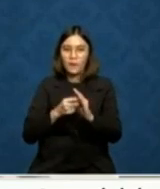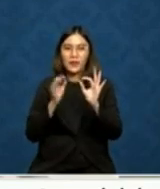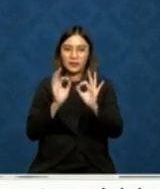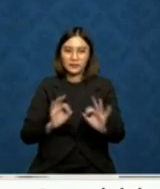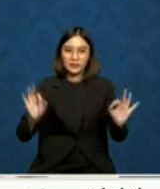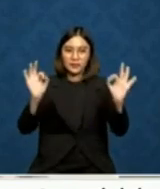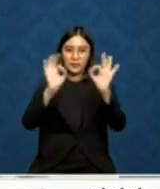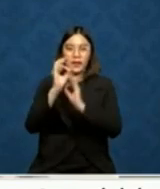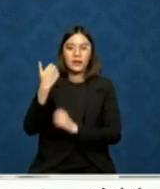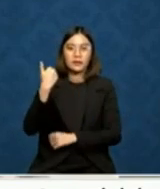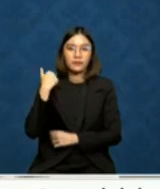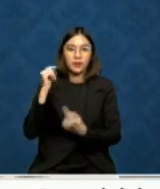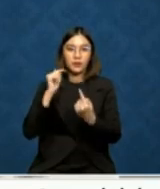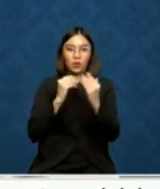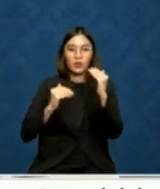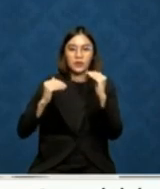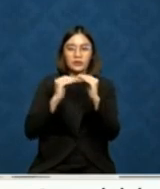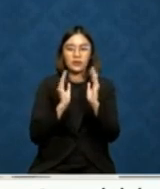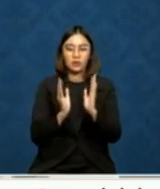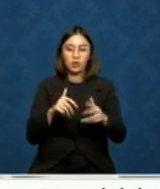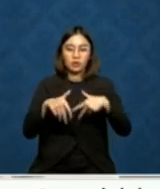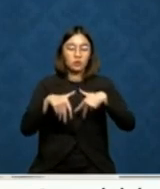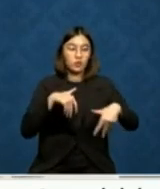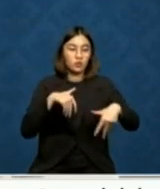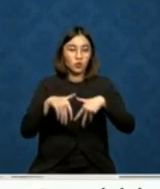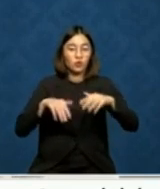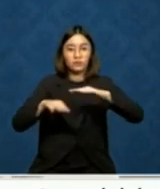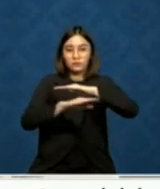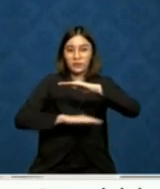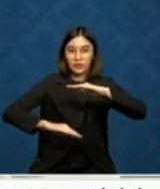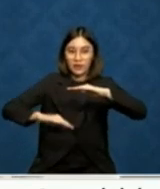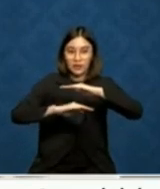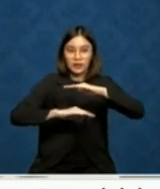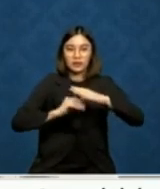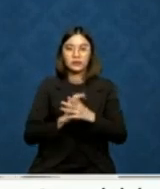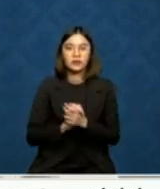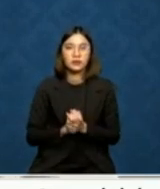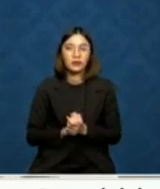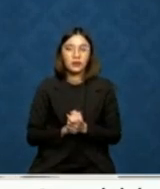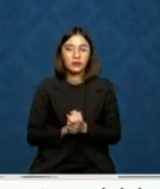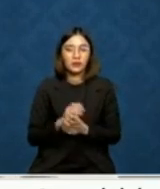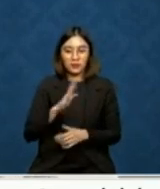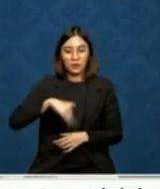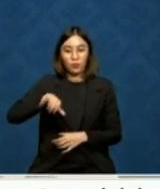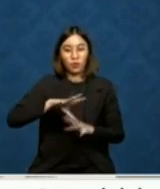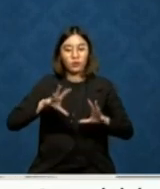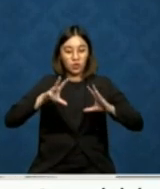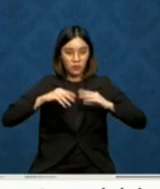คัญนะคะของสิทธิมนุษยชนขั้นพื้นฐานซึ่งเราจะต้องย